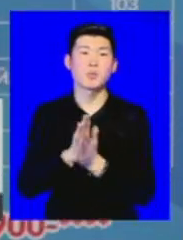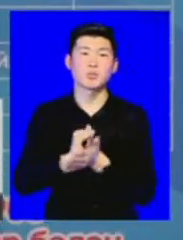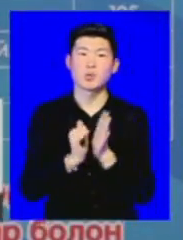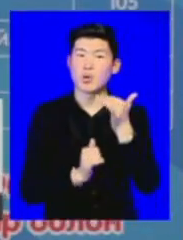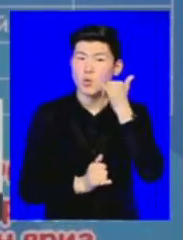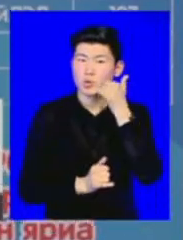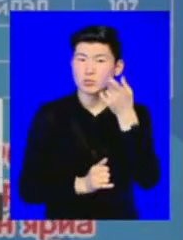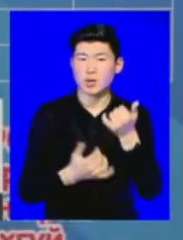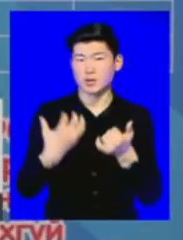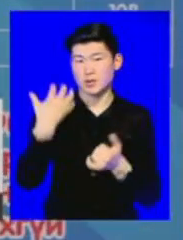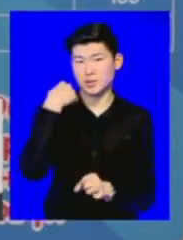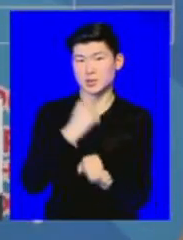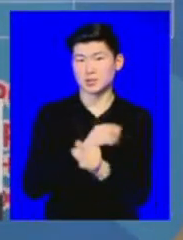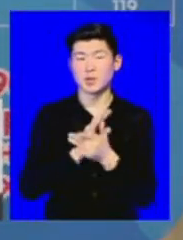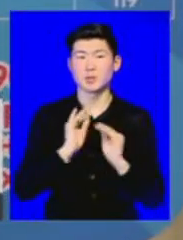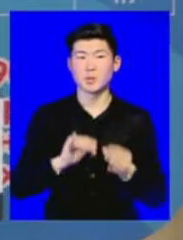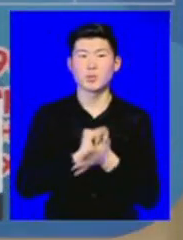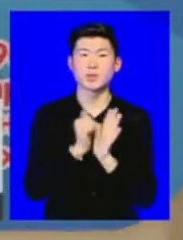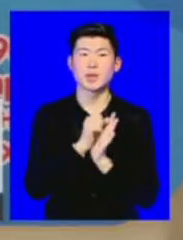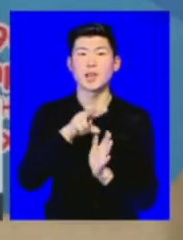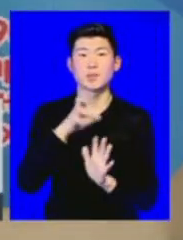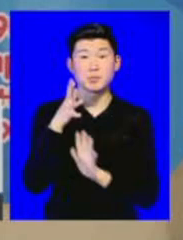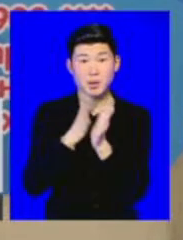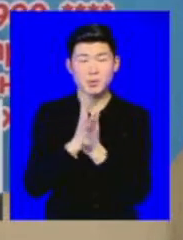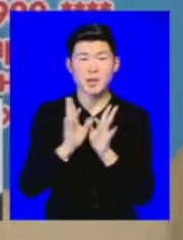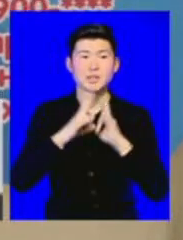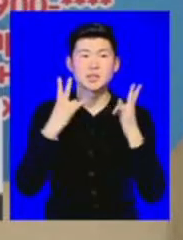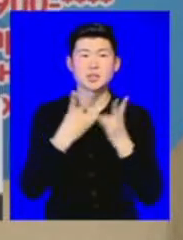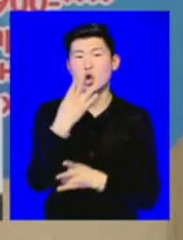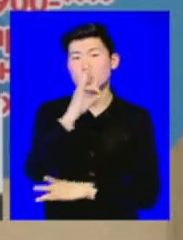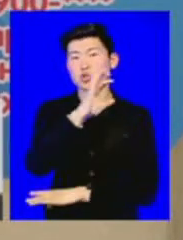төлбөрийг хариуцан ажиллана гэдгийг албаныхан хэлж байна. Нийслэлд 20 гаруй